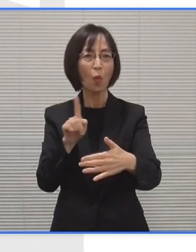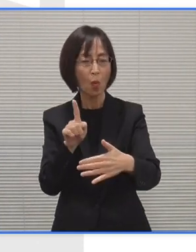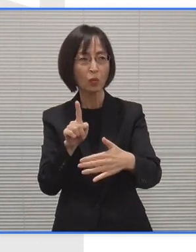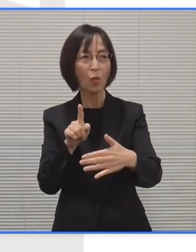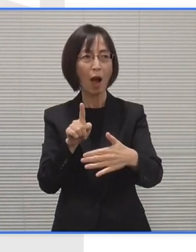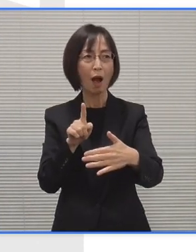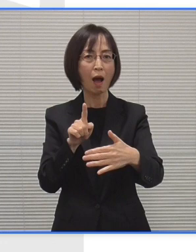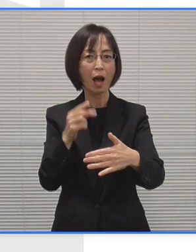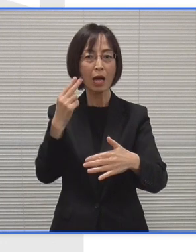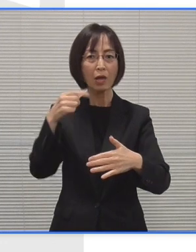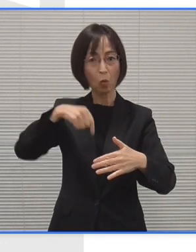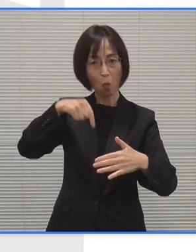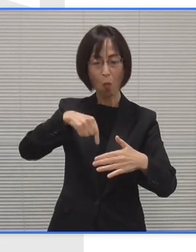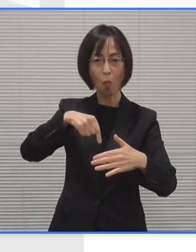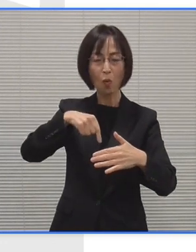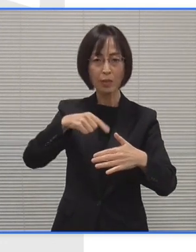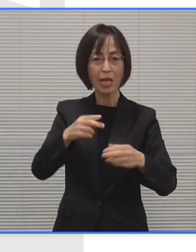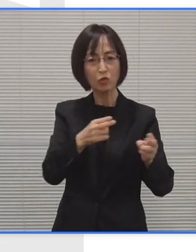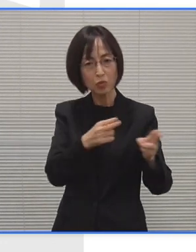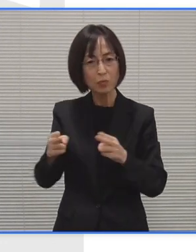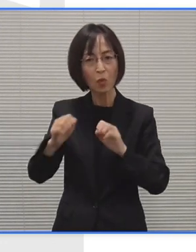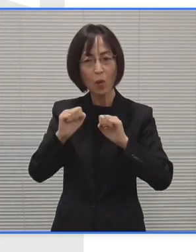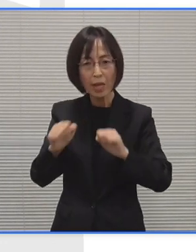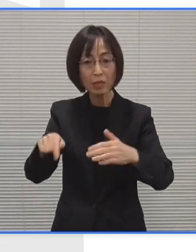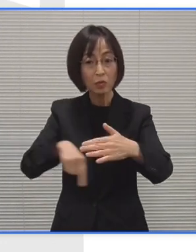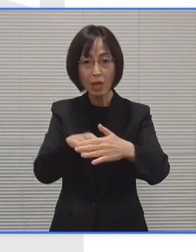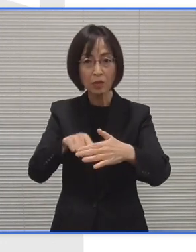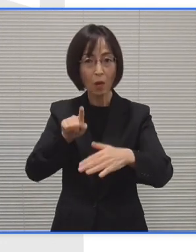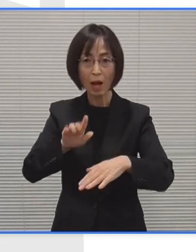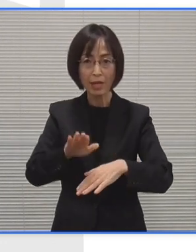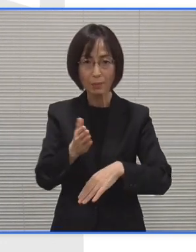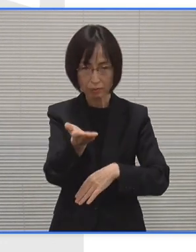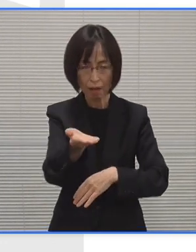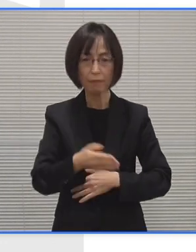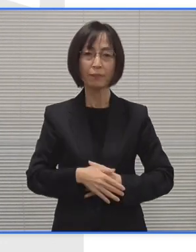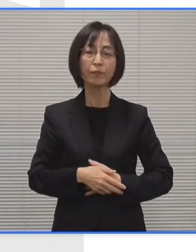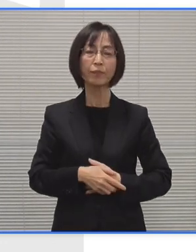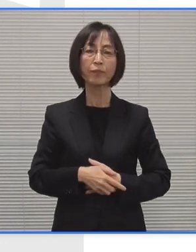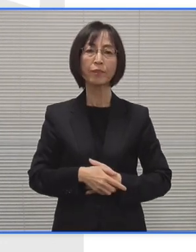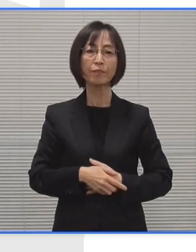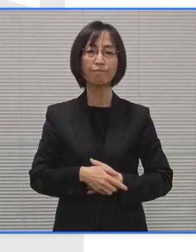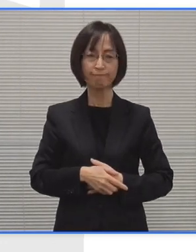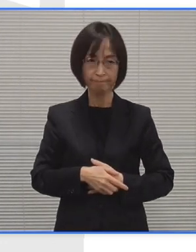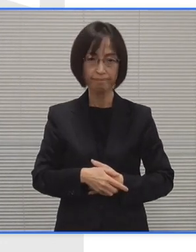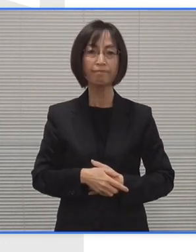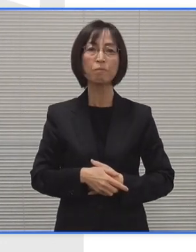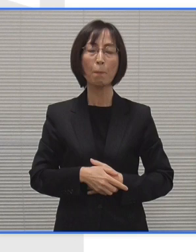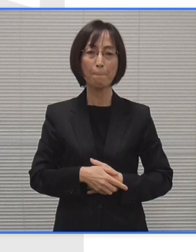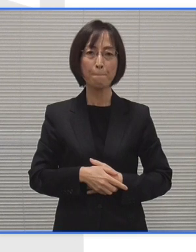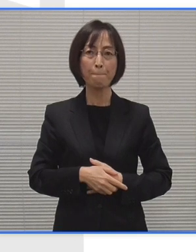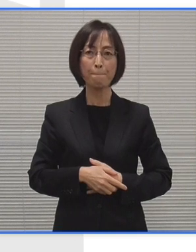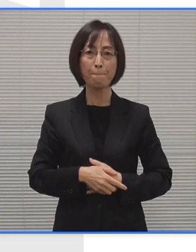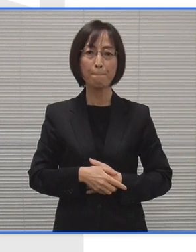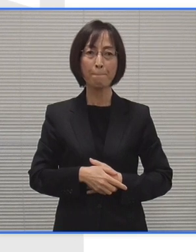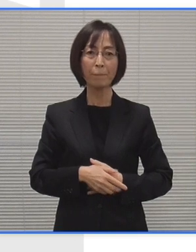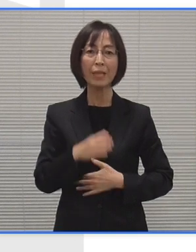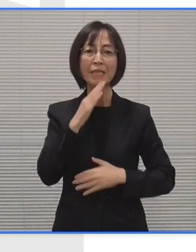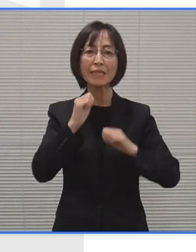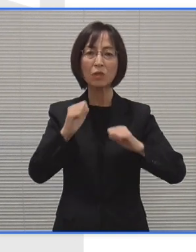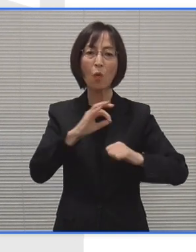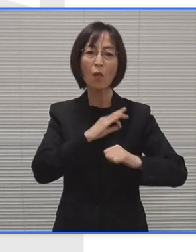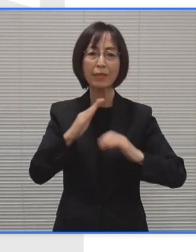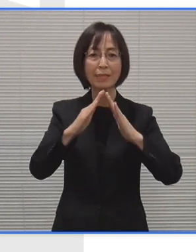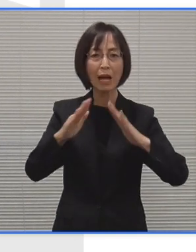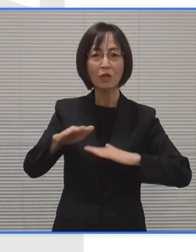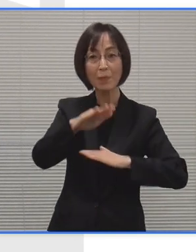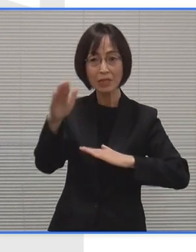して何か準備をされていることについて改めて説明いただけますでしょうか。 はい、これは実行委員会の皆様は